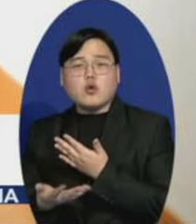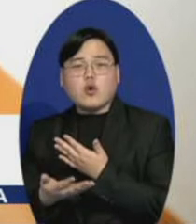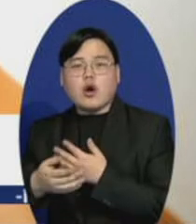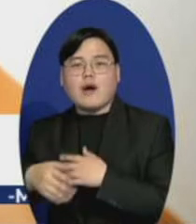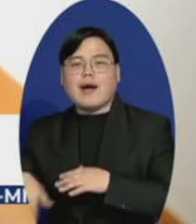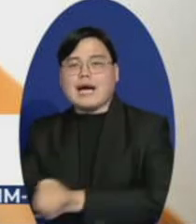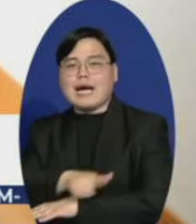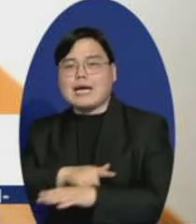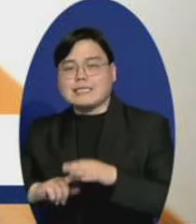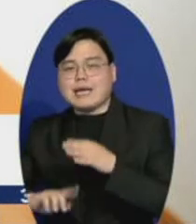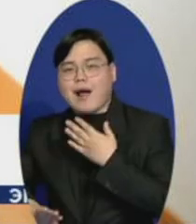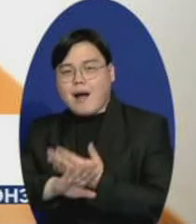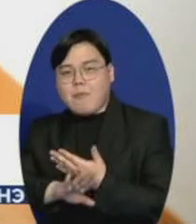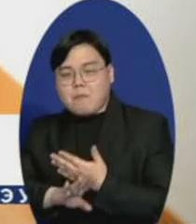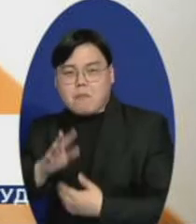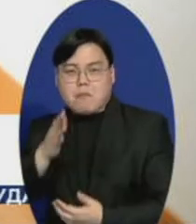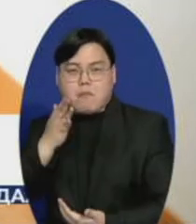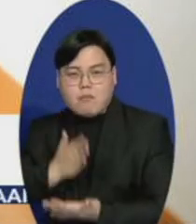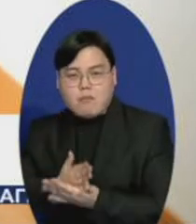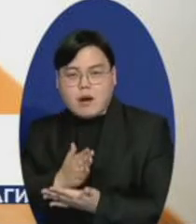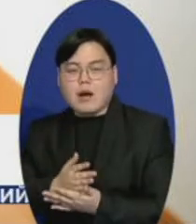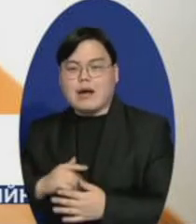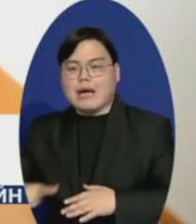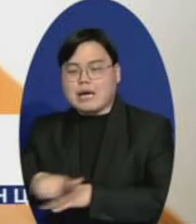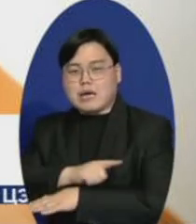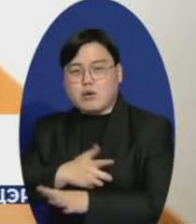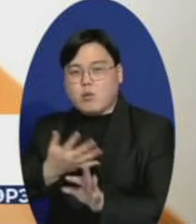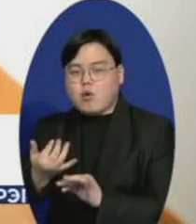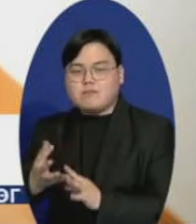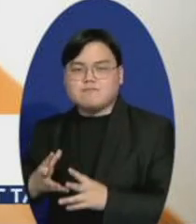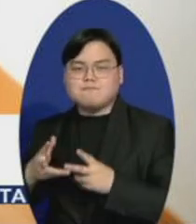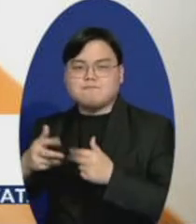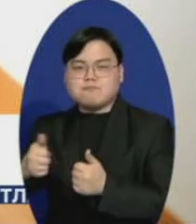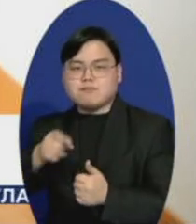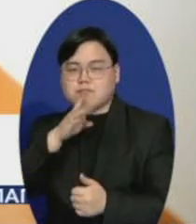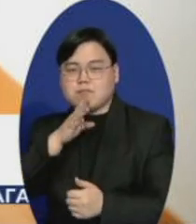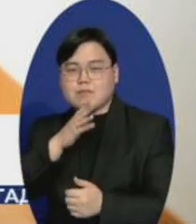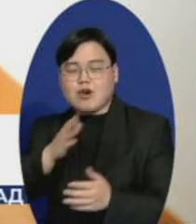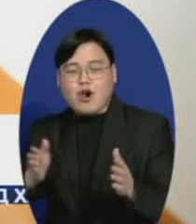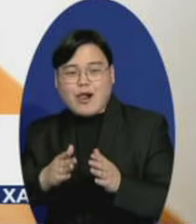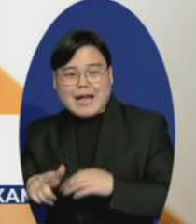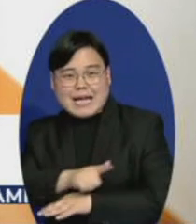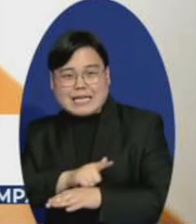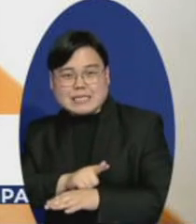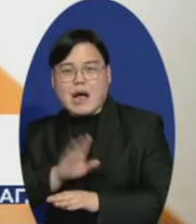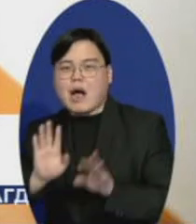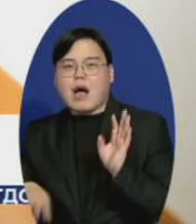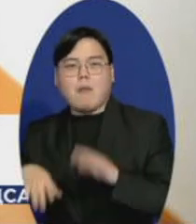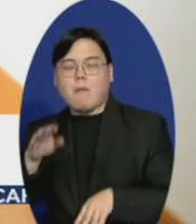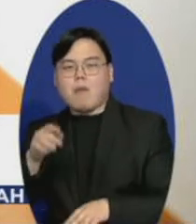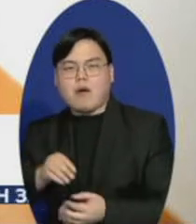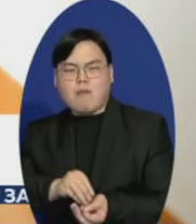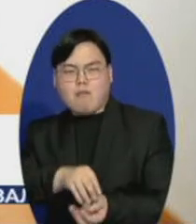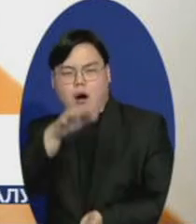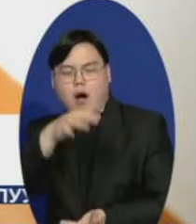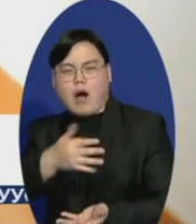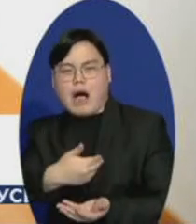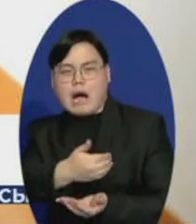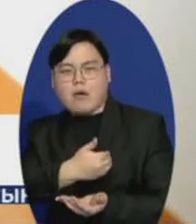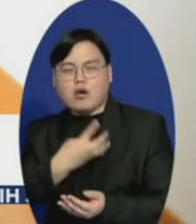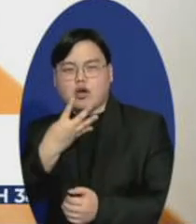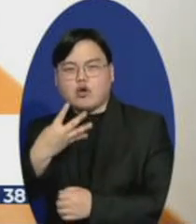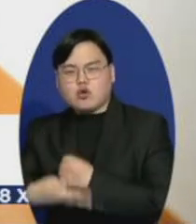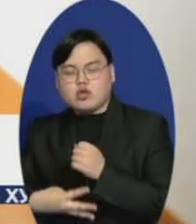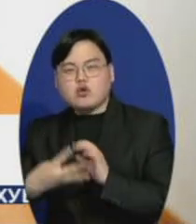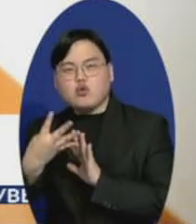хөрсийг хамгаалах тийм ээ. Хөрсийг нөхөөсөө. За баг газраас одоо хэмжээний хөрсийг жилийн дөрвөлдөр турааж авах гэдэг ийм одоо